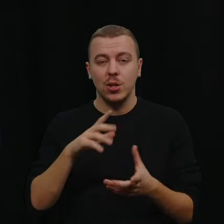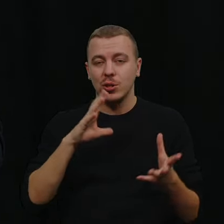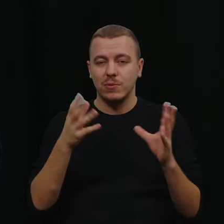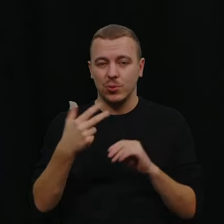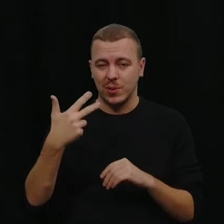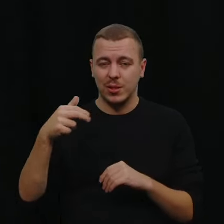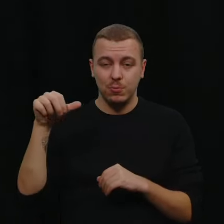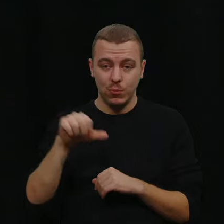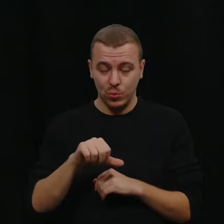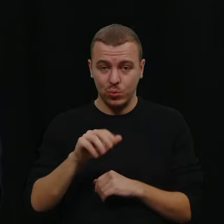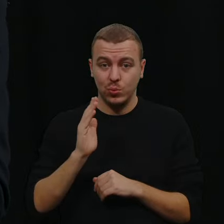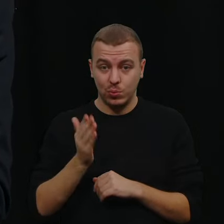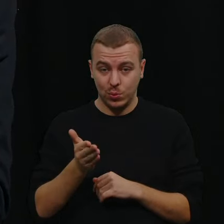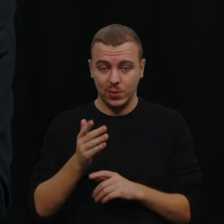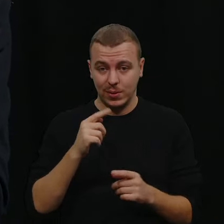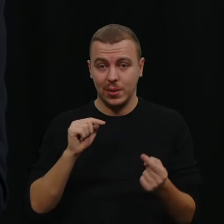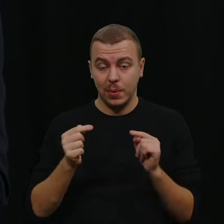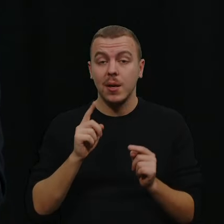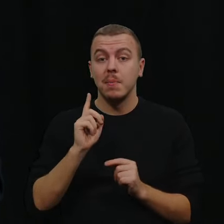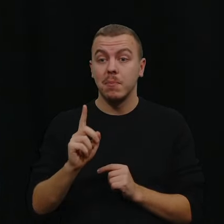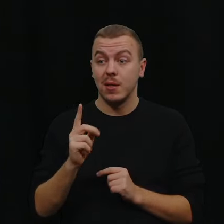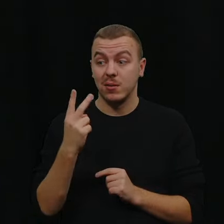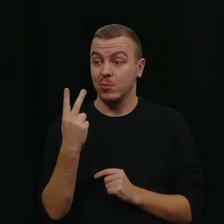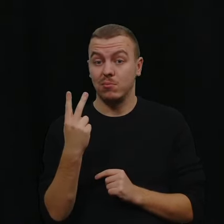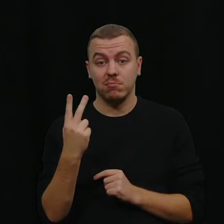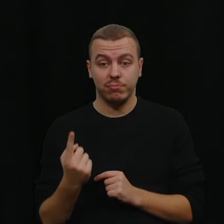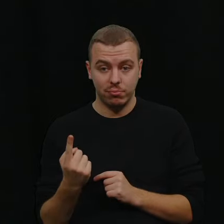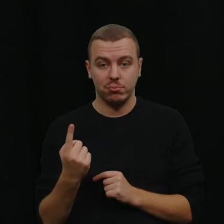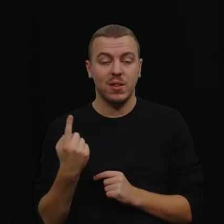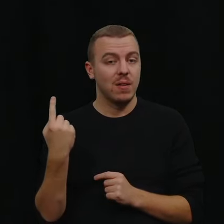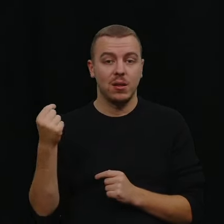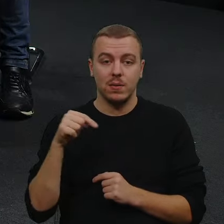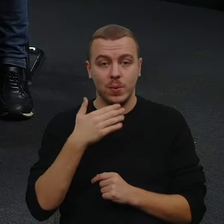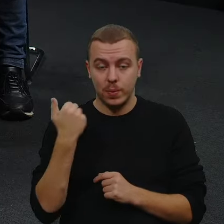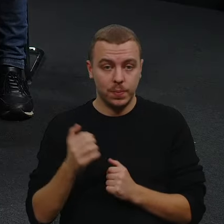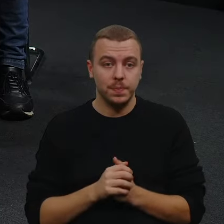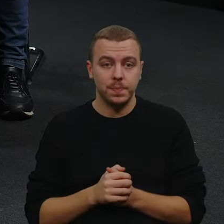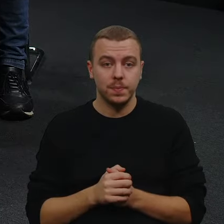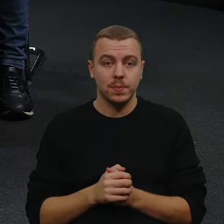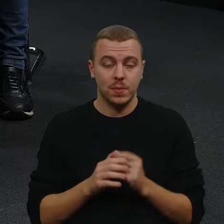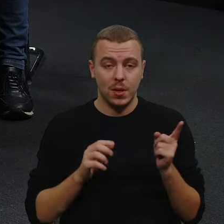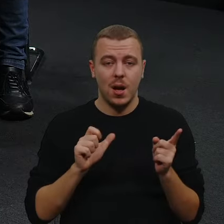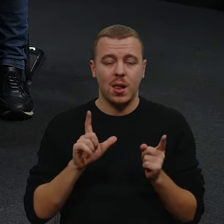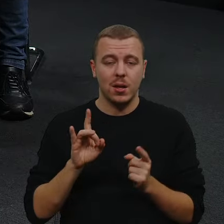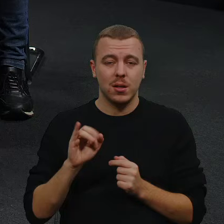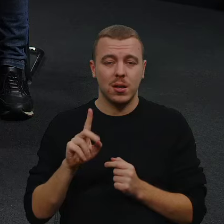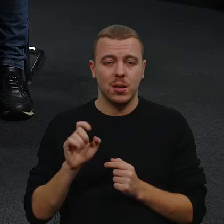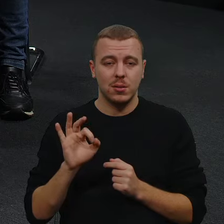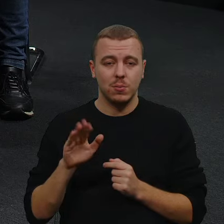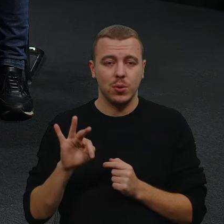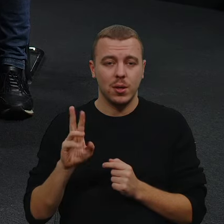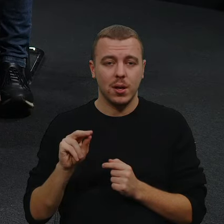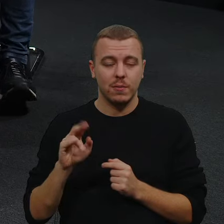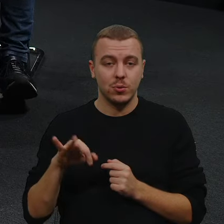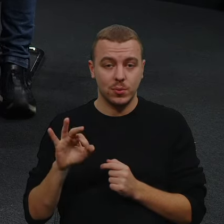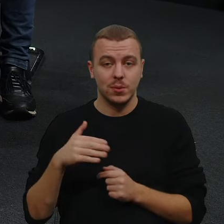minučių, bet kadangi iš dviejų kandidatų šiandien šiuose debatuose turim tik tai vieną, pona Algirdą Butkevičių, sveiki gyvi.